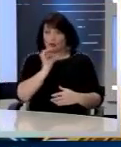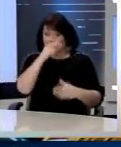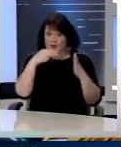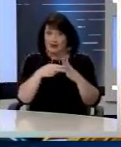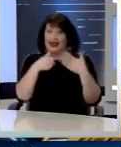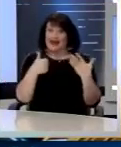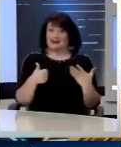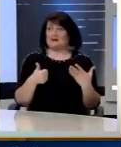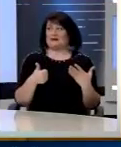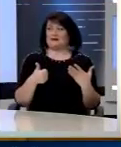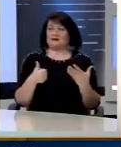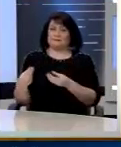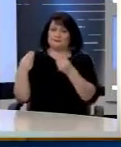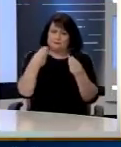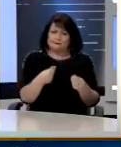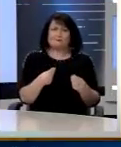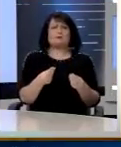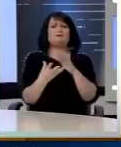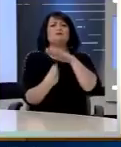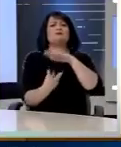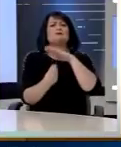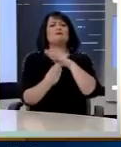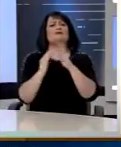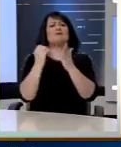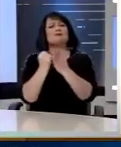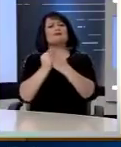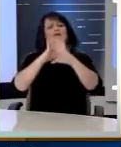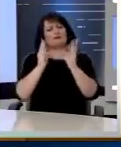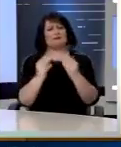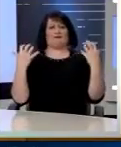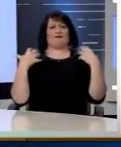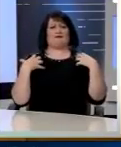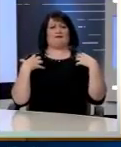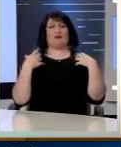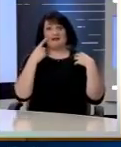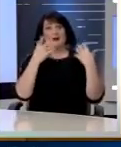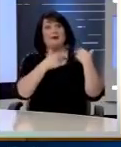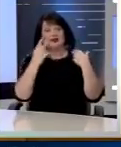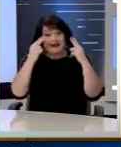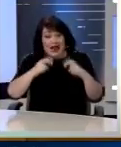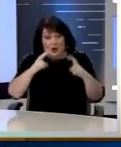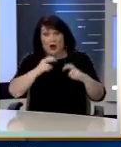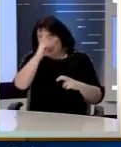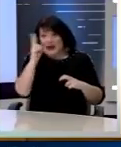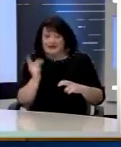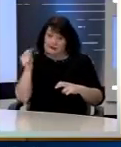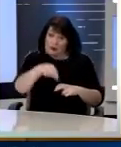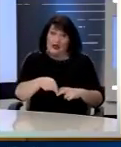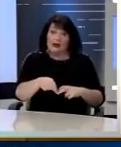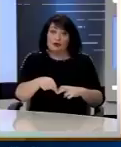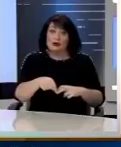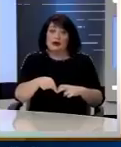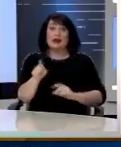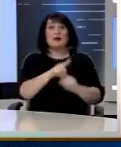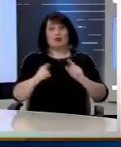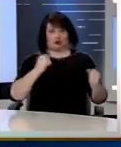2016, διαβίβαση φωτοτυπιών διαβατηρίων αξιωματούχων για επιθεώρηση πυρομαχικών από τη Σαουδική Αραβία. Ο Μαϊμού μας τα